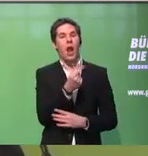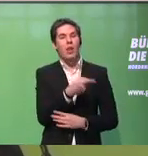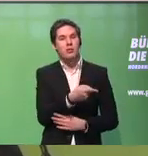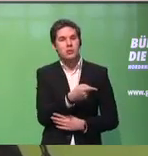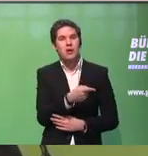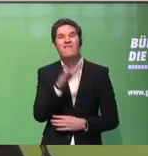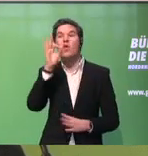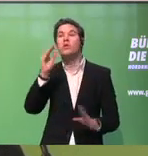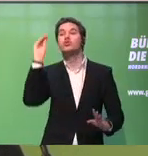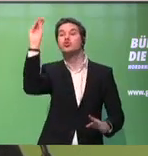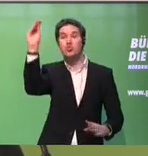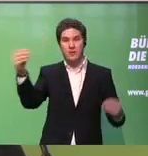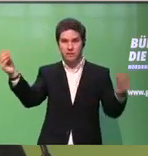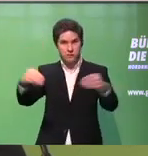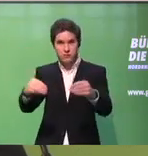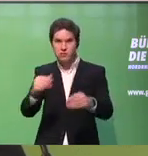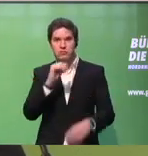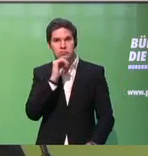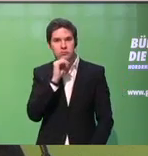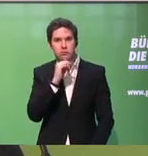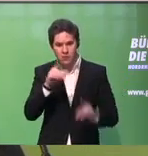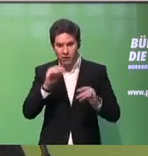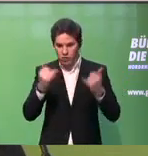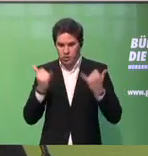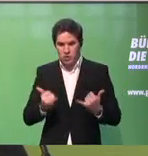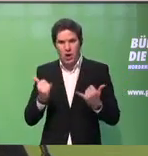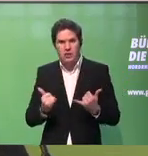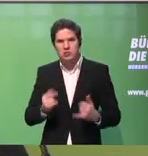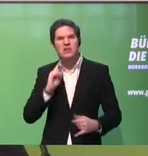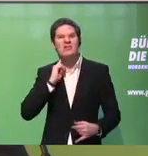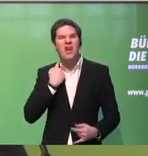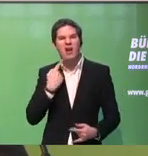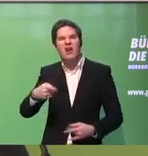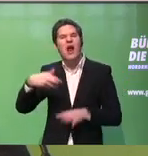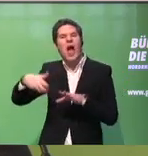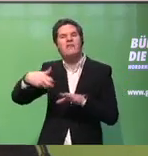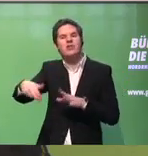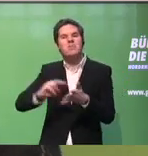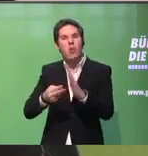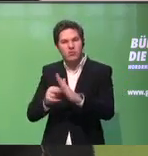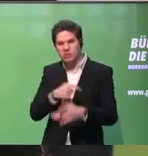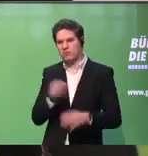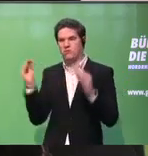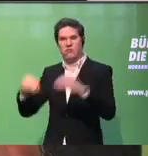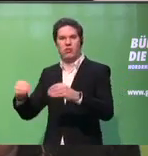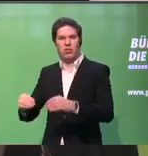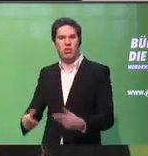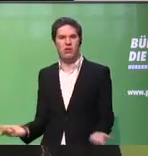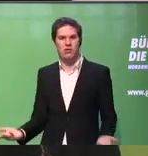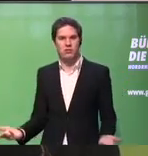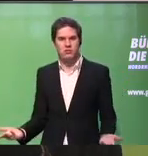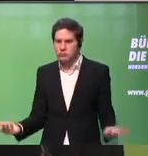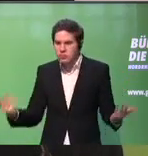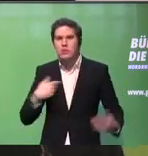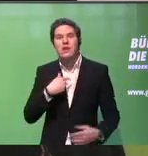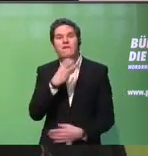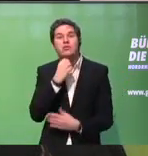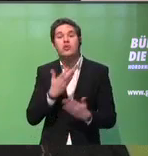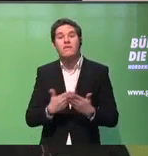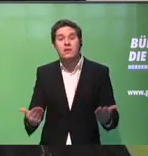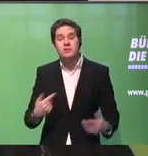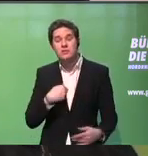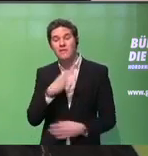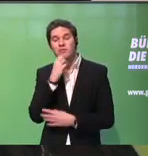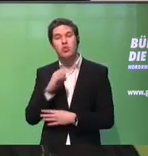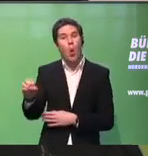Zukunft investieren, sondern stattdessen in eine dreckige Landwirtschaftspolitik. Was wir wollen ist, dass Europa in